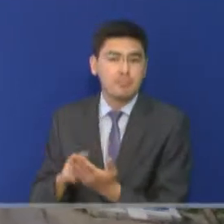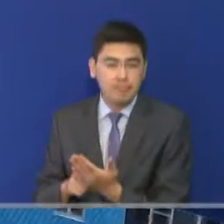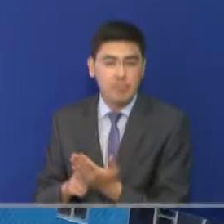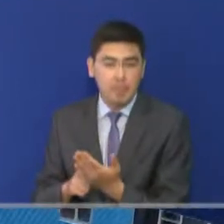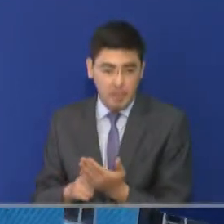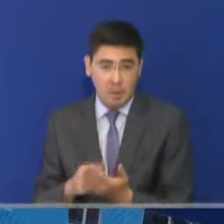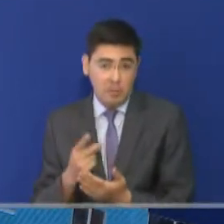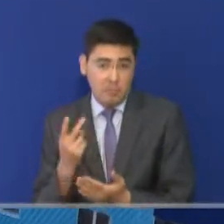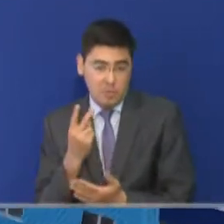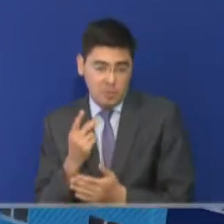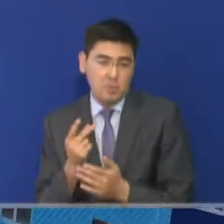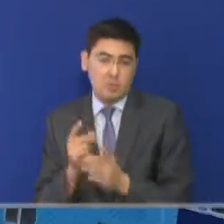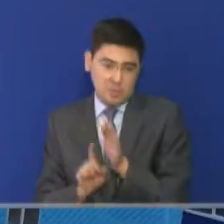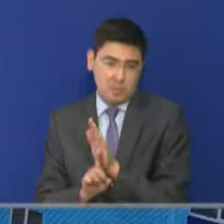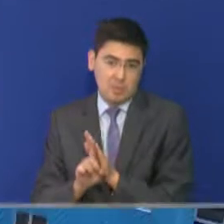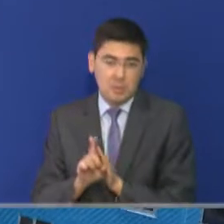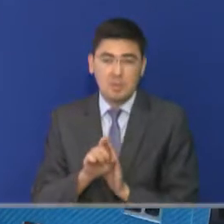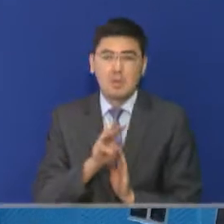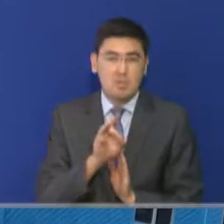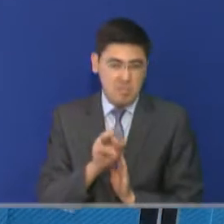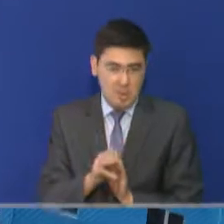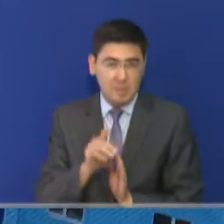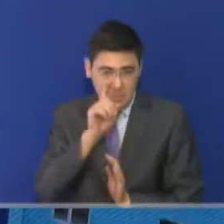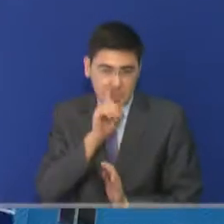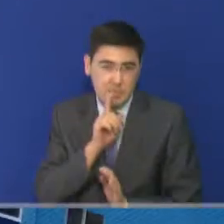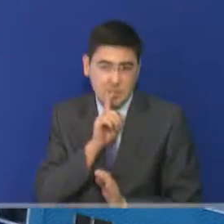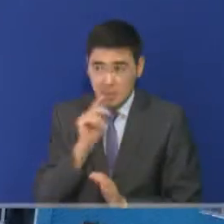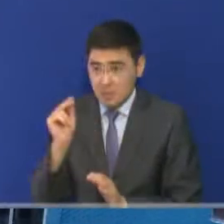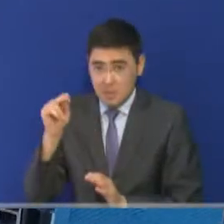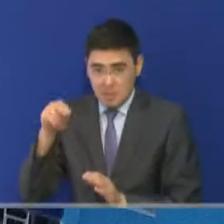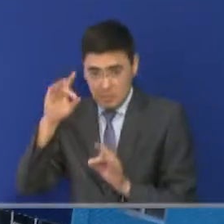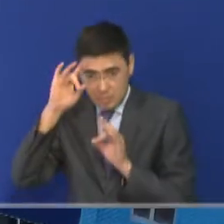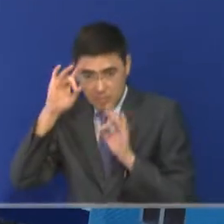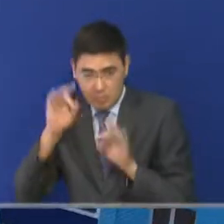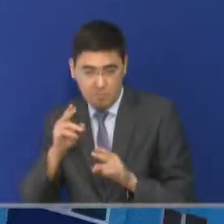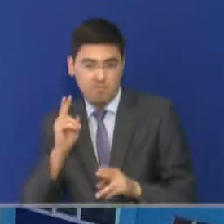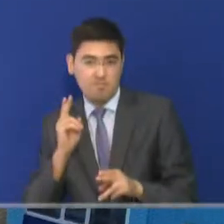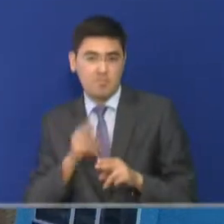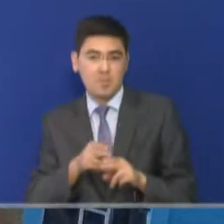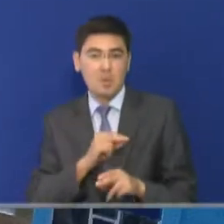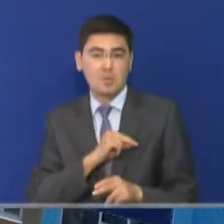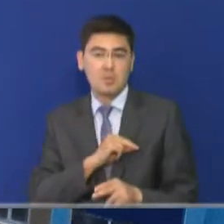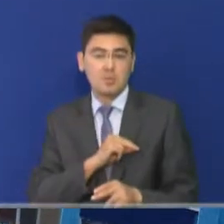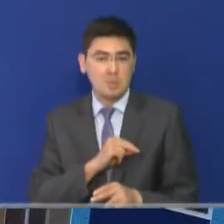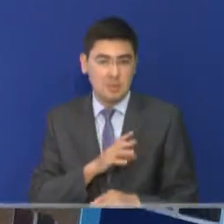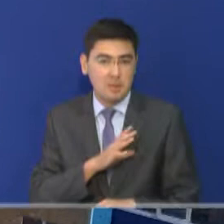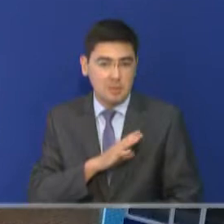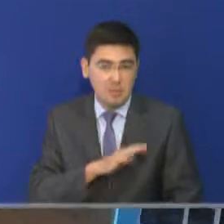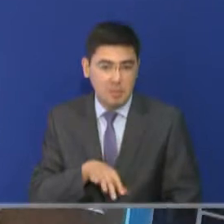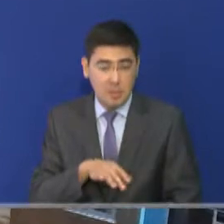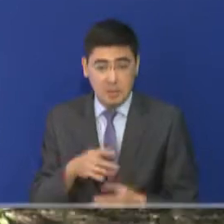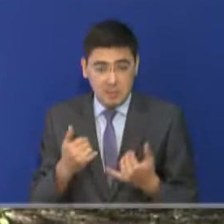кезеңі ағымдағы жылдың наурыз айында басталған болатын. Алайда елімізде төтенше жағдайдың жариялануымен жұмыс тоқтатылып, бүгінде қайта